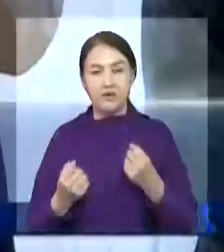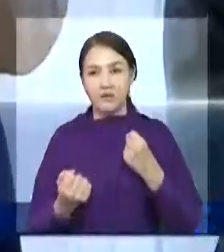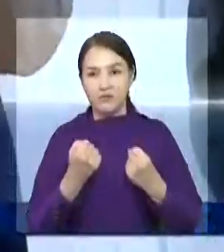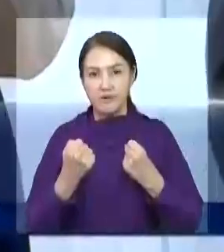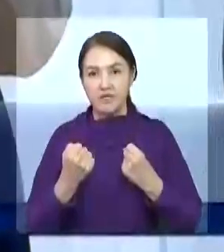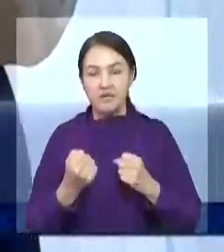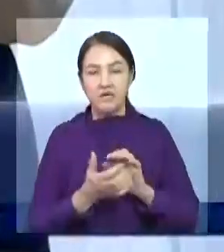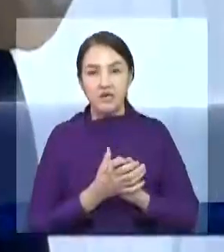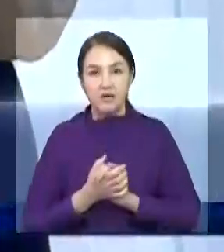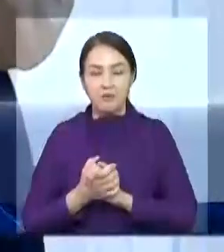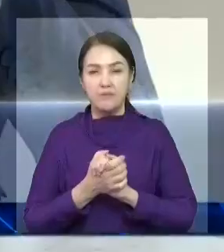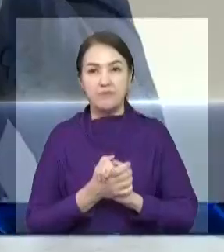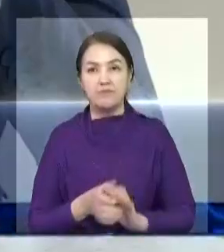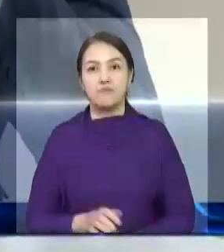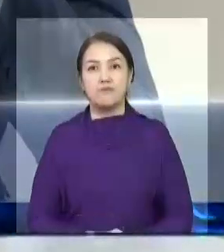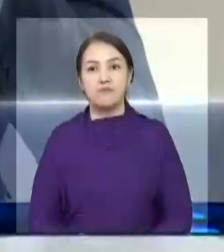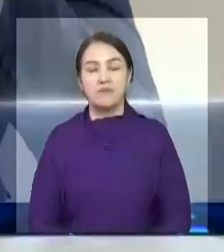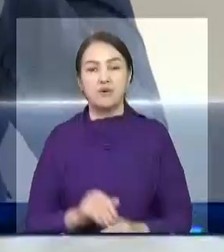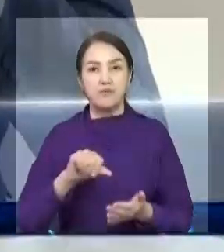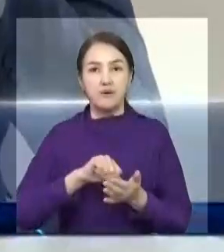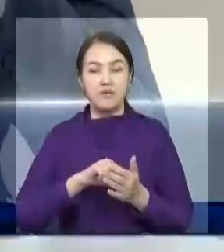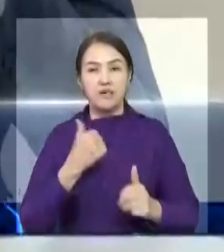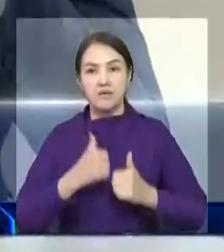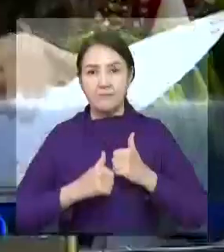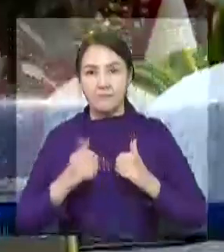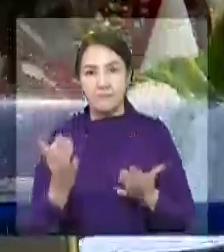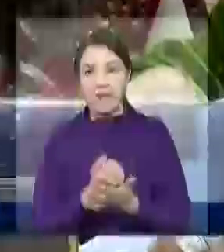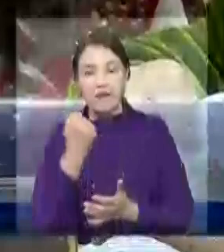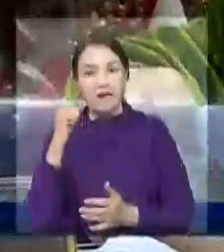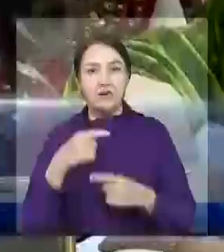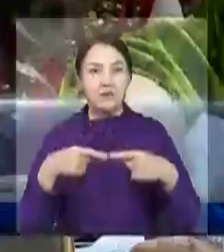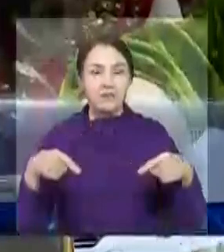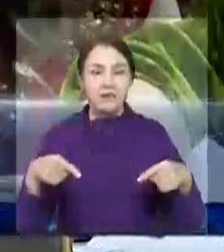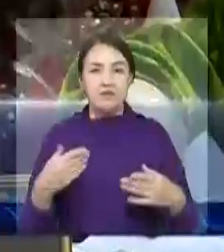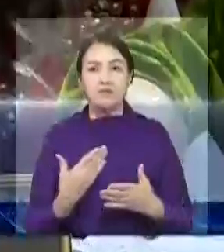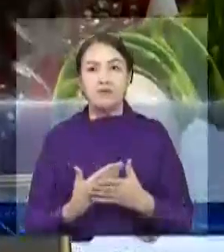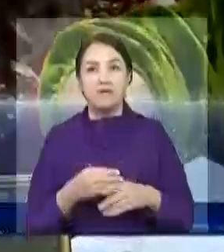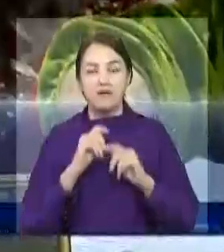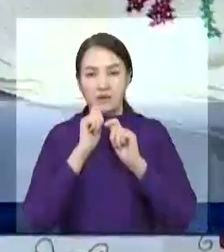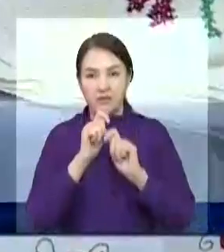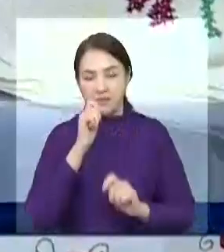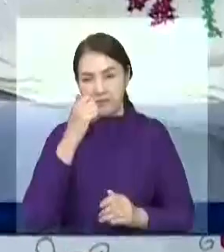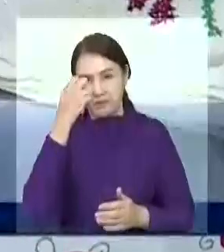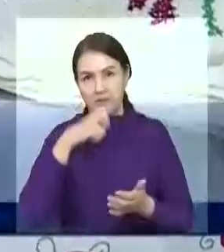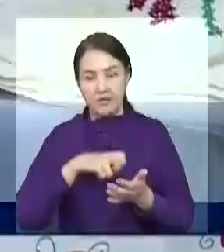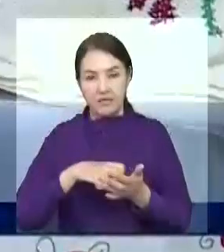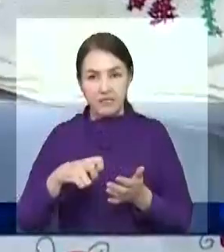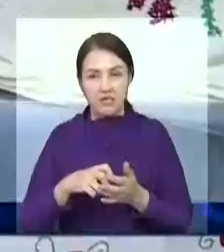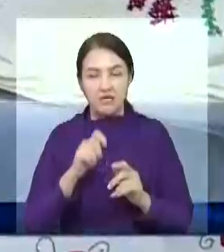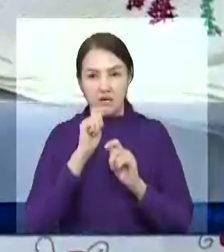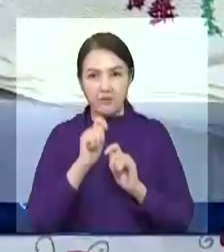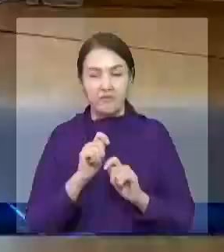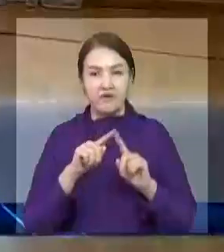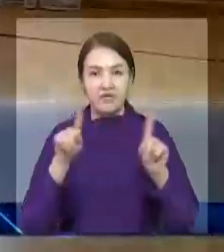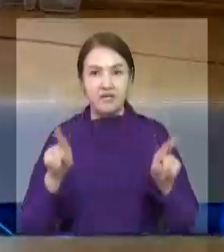укрепление межконфессиональных отношений. Участникам конкурса и победителям по различным номинациям вручили благодарственные письма и